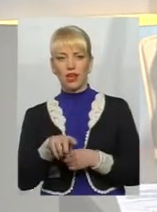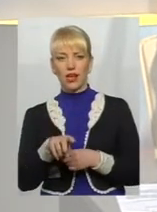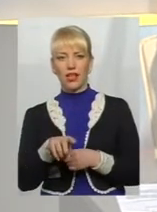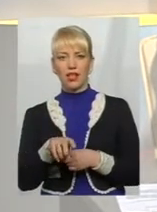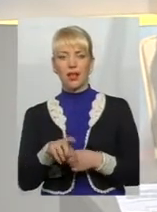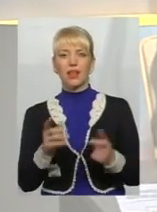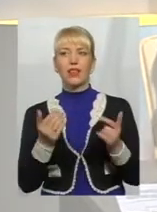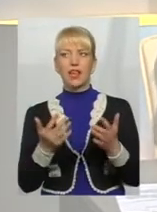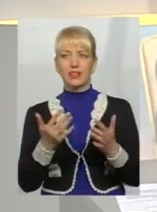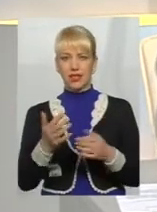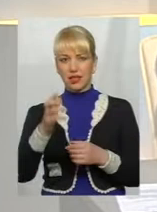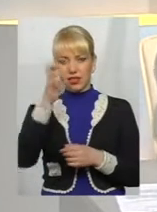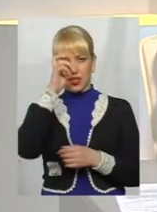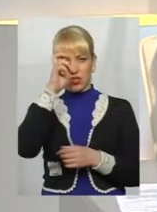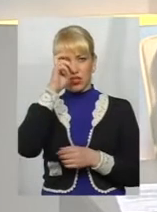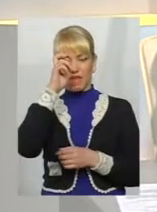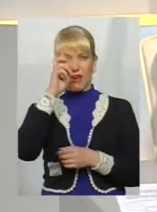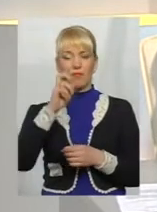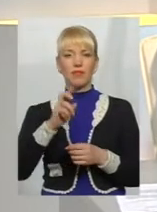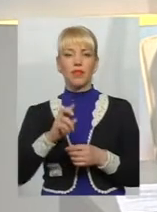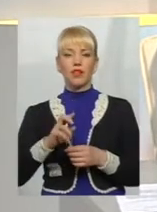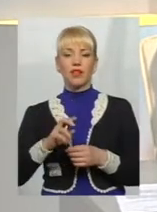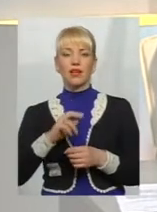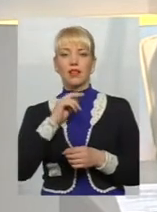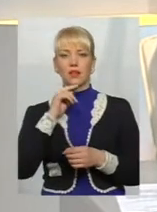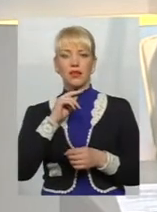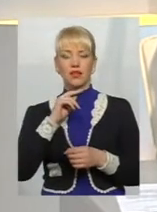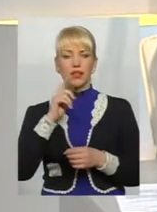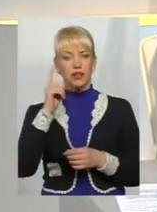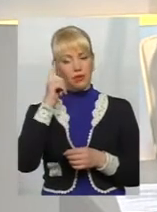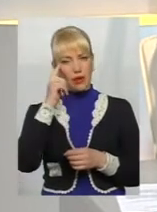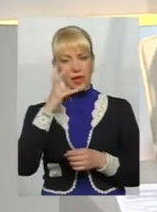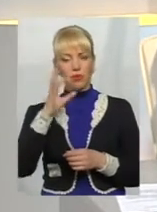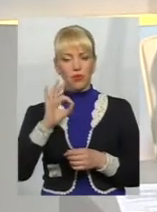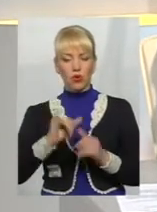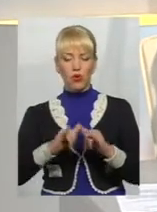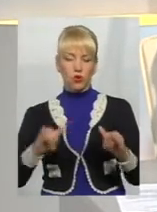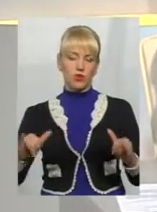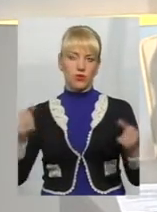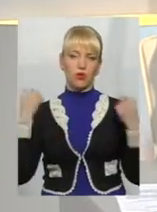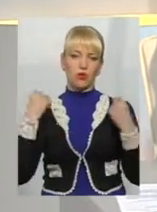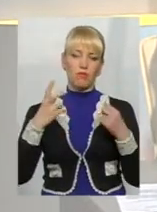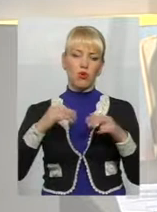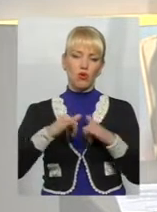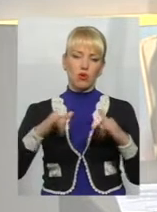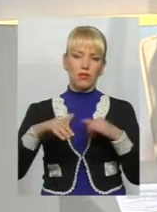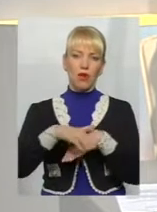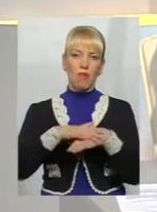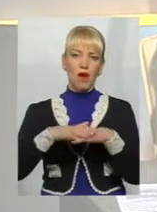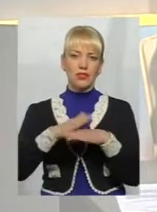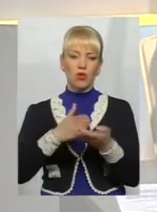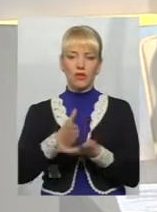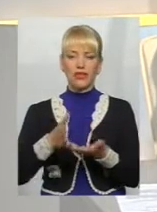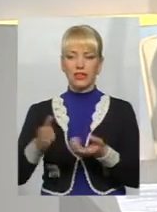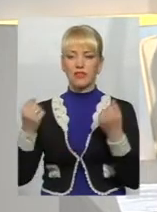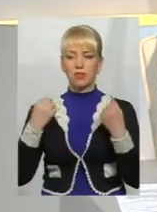наскільки держава дбає про розвиток спорту, про розвиток масових видів спорту, наскільки органи